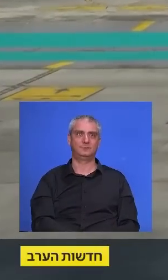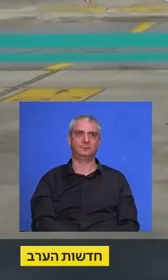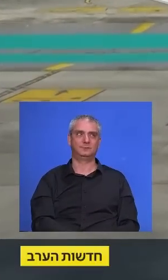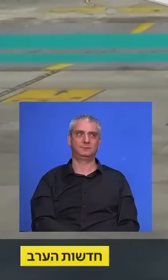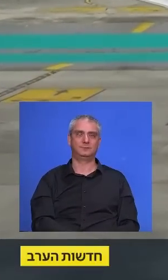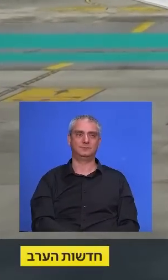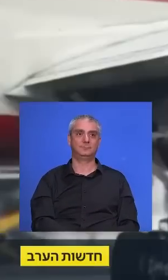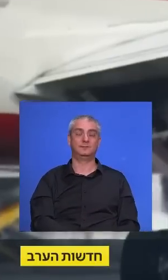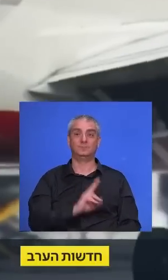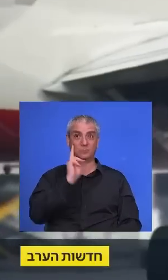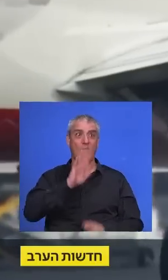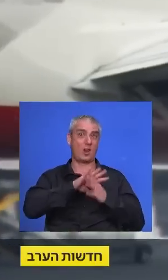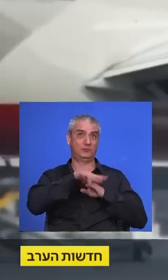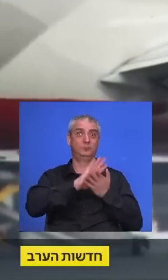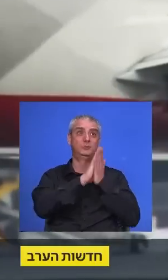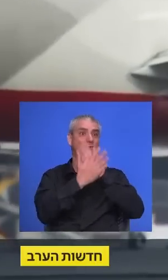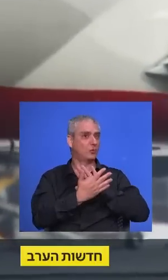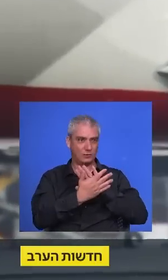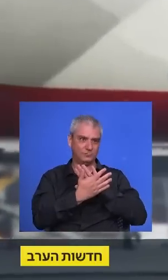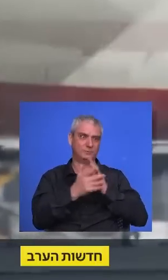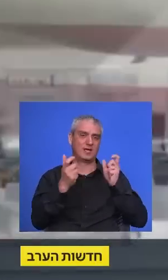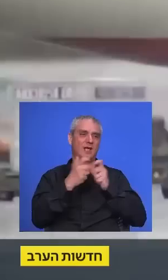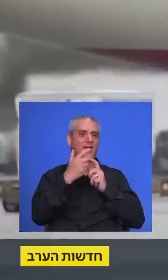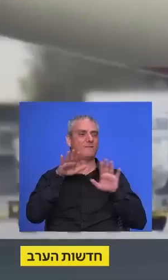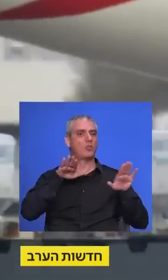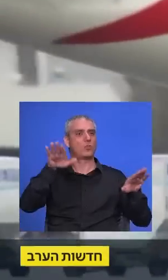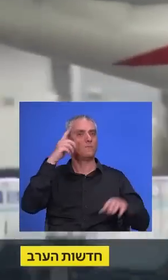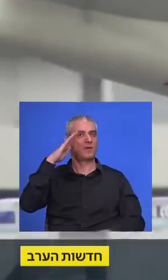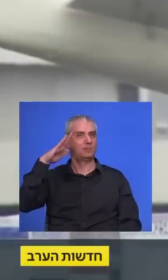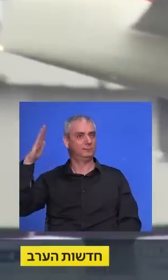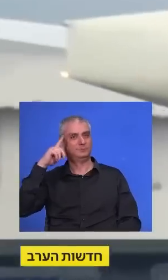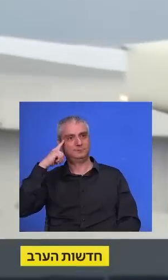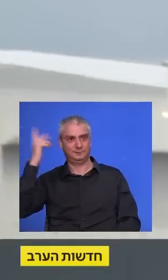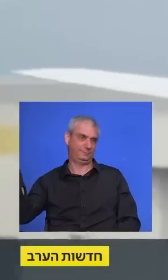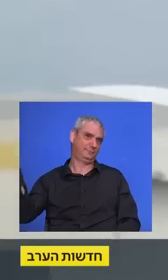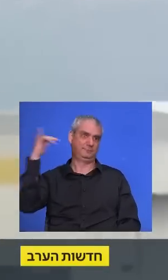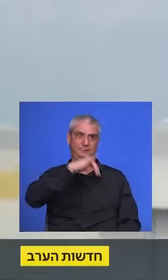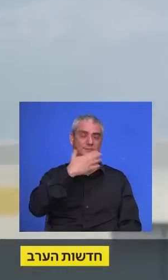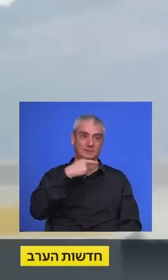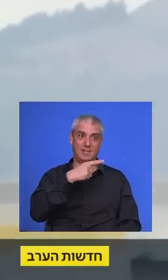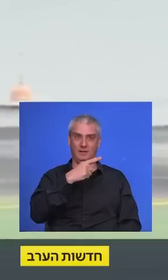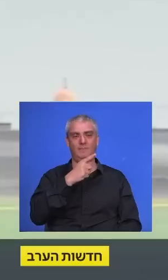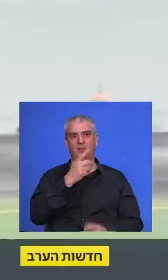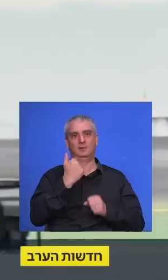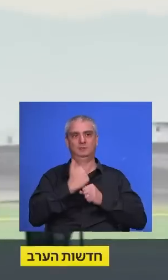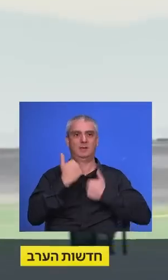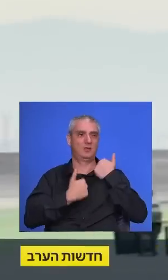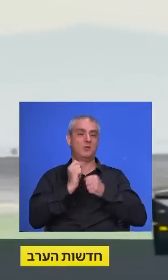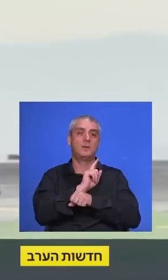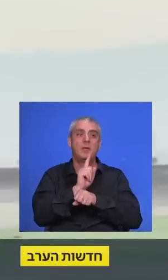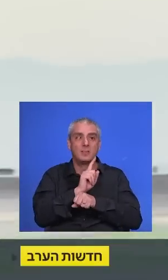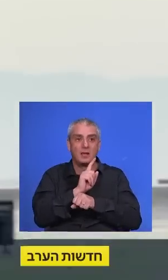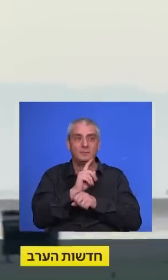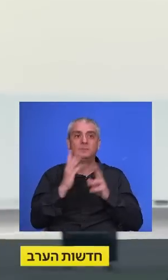מה שעשוי לשנות את התמונה זו כניסה של חברות תעופה מהמזרח לקווים בישראל, דבר שיוביל לתחרות. בינתיים מה שאולי